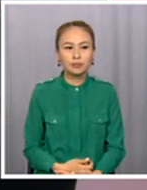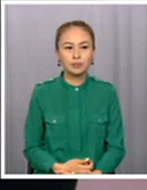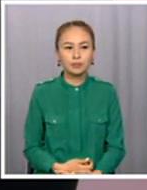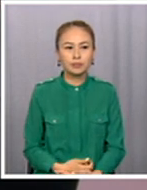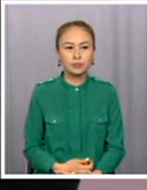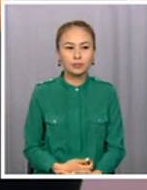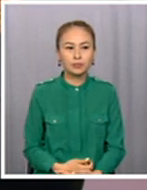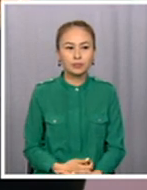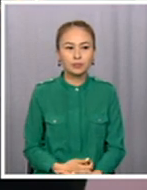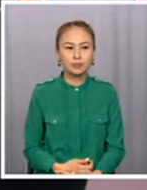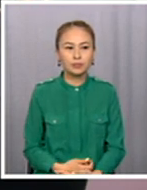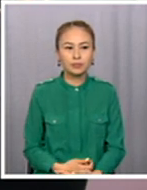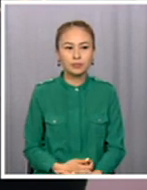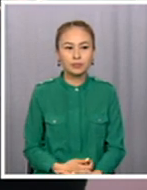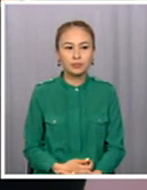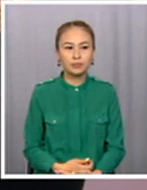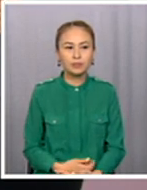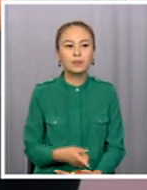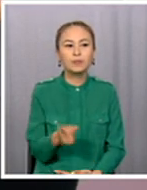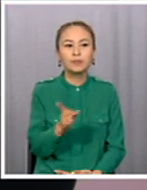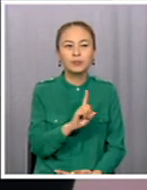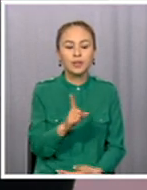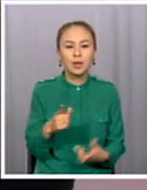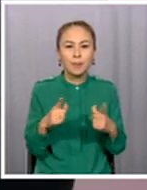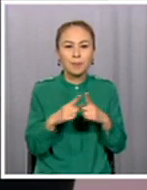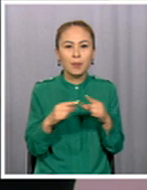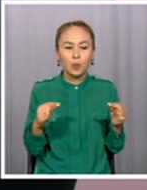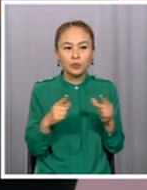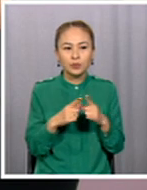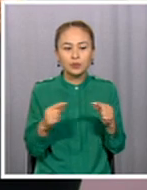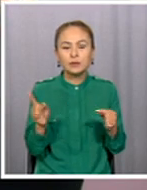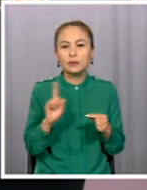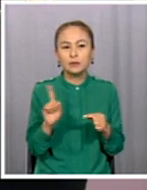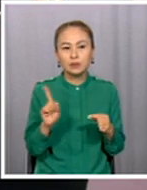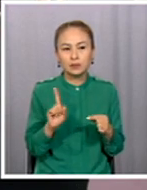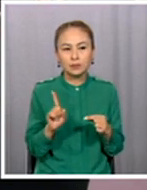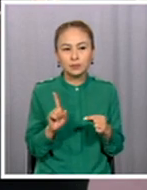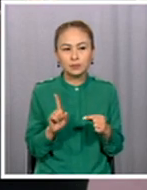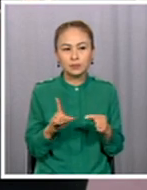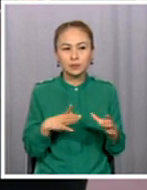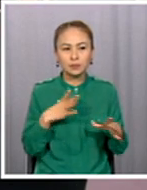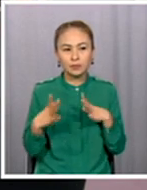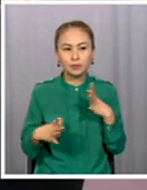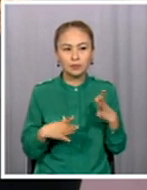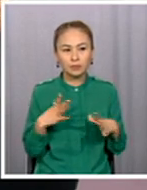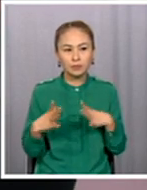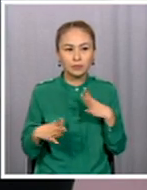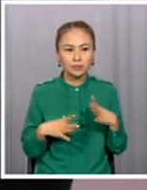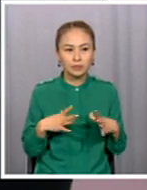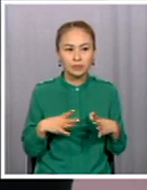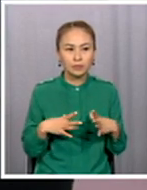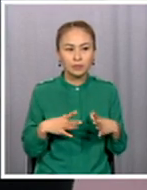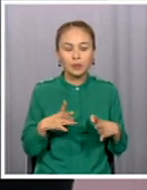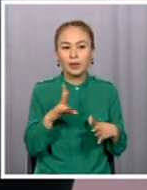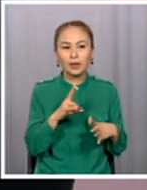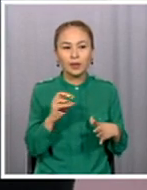Не? Бауырсақ. Не? Жаттығу.